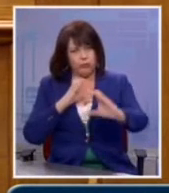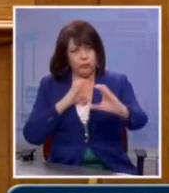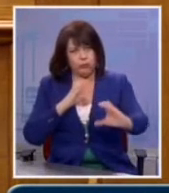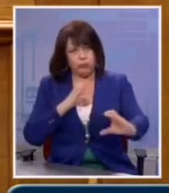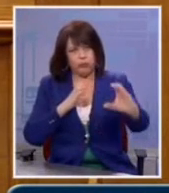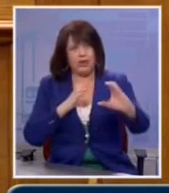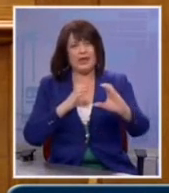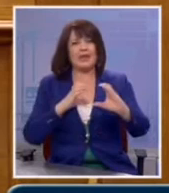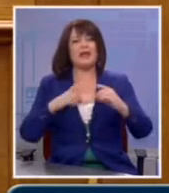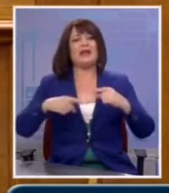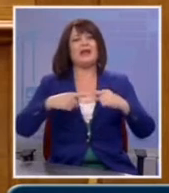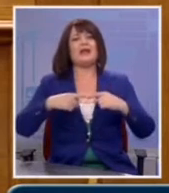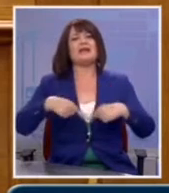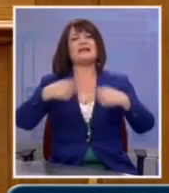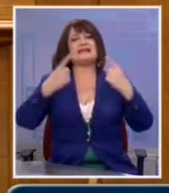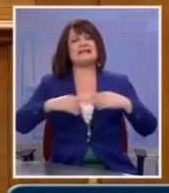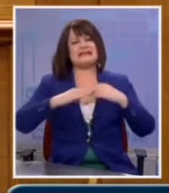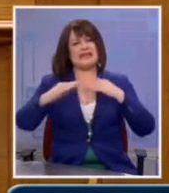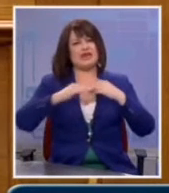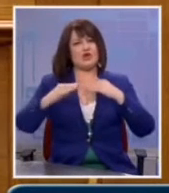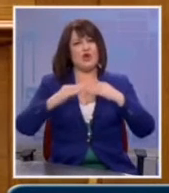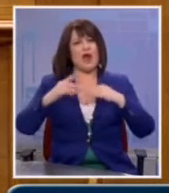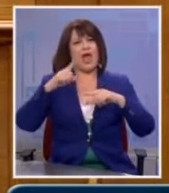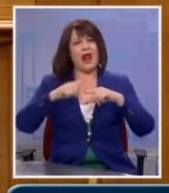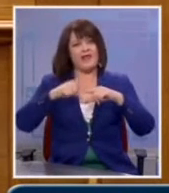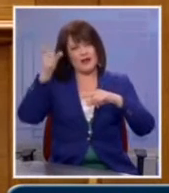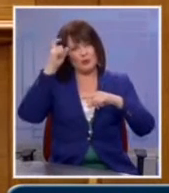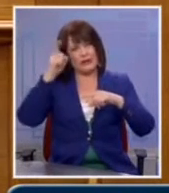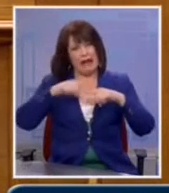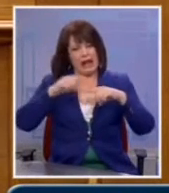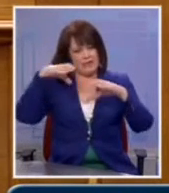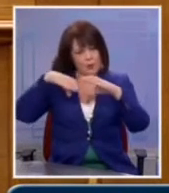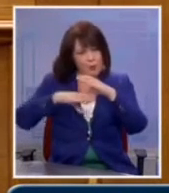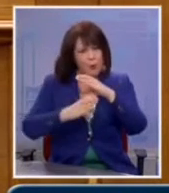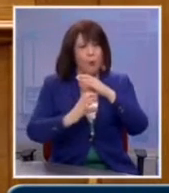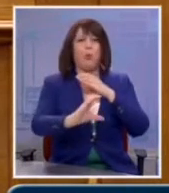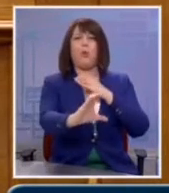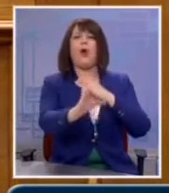ελληνοτουρκικά σύνορα μέσω του ελληνικού εδάφους θα κατευθυνθεί προς την Ευρώπη.